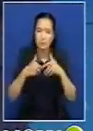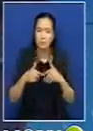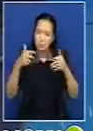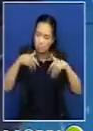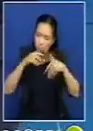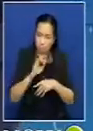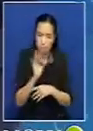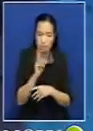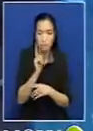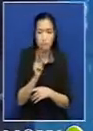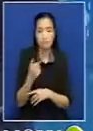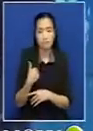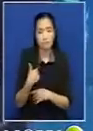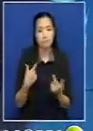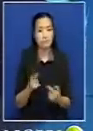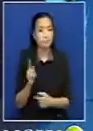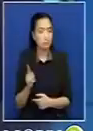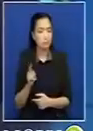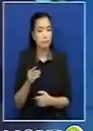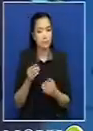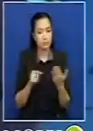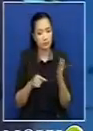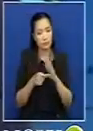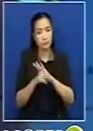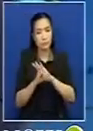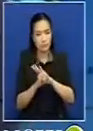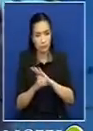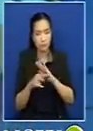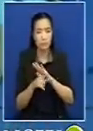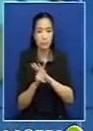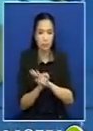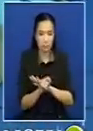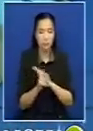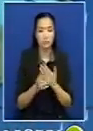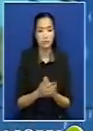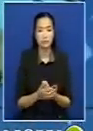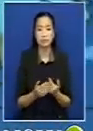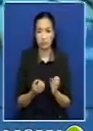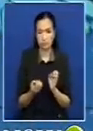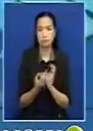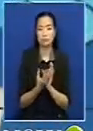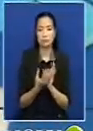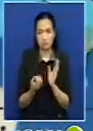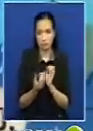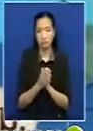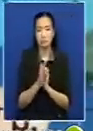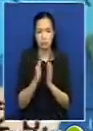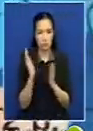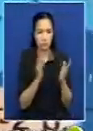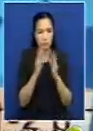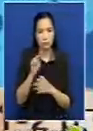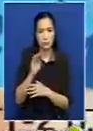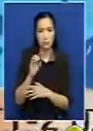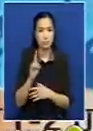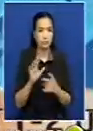และหนักมากในบางพื้นที่โดยเฉพาะบริเวณของพื้นที่จังหวัดจันทบุรีและจังหวัดตราดนะครับนี่เป็นผลกระทบทางอ้อมจากพายุไต้ฝุ่